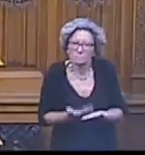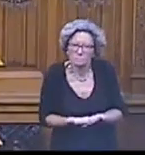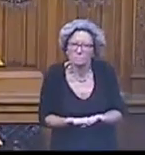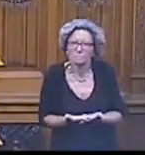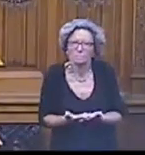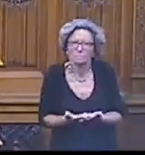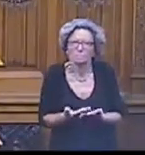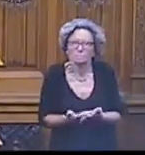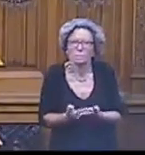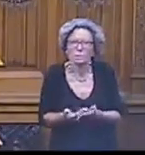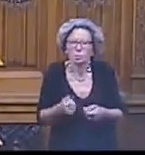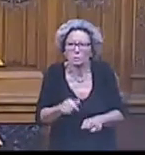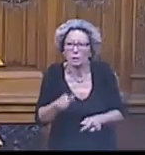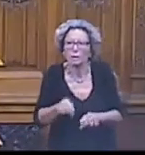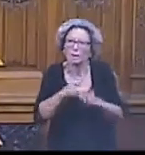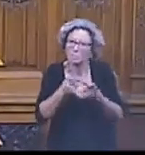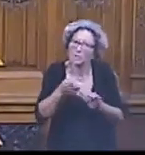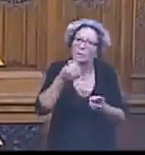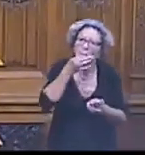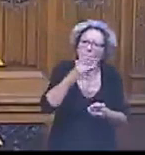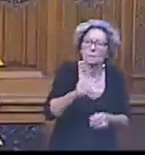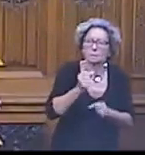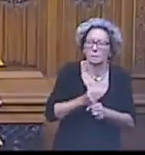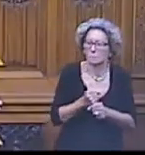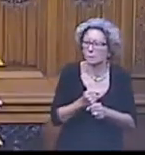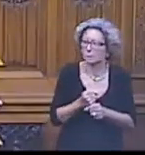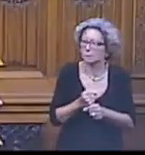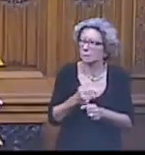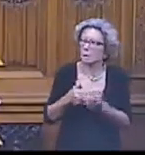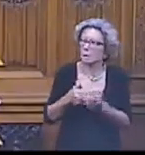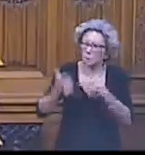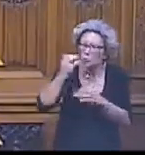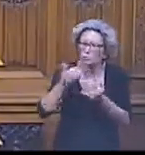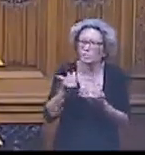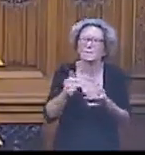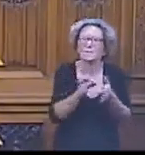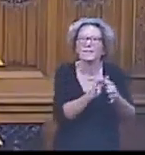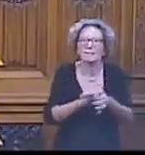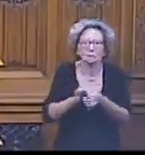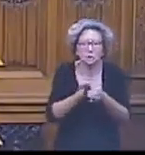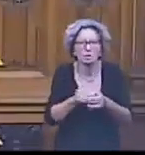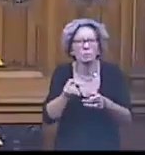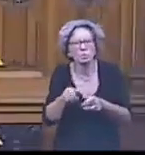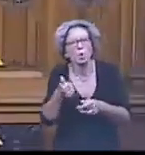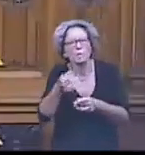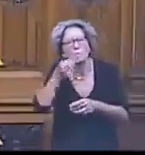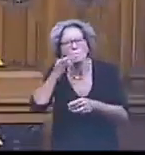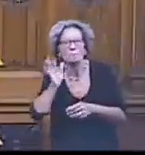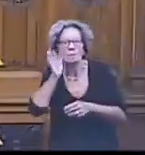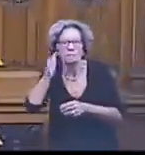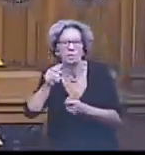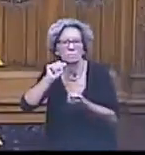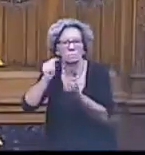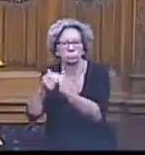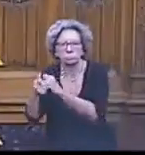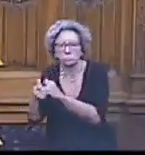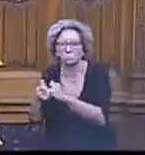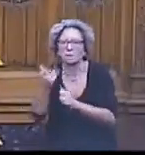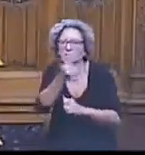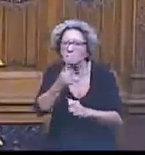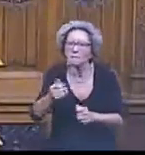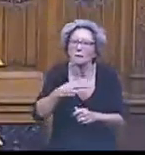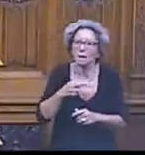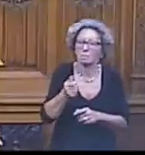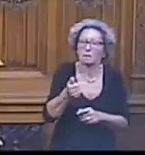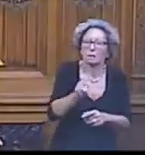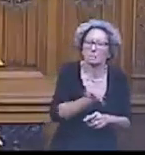Politik dazu da ist, die Welt zum Besseren zu verändern. Und ich habe eine Vorstellung, was eine Gesellschaft ist, die zum Besseren verändert ist. Es ist eine Gesellschaft, in der jeder Platz hat,